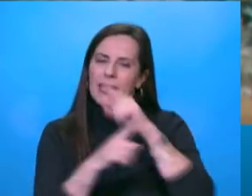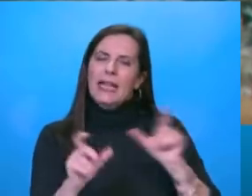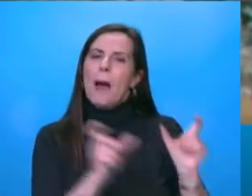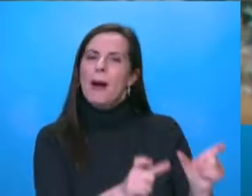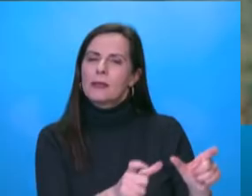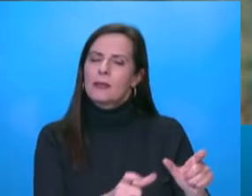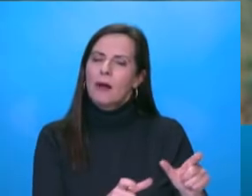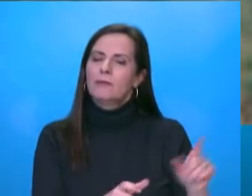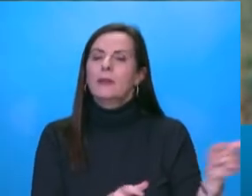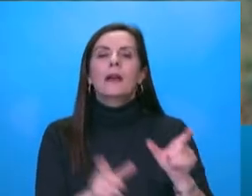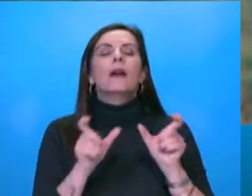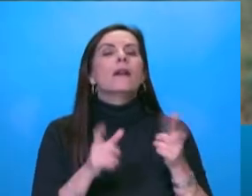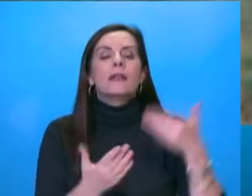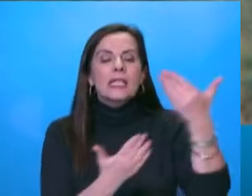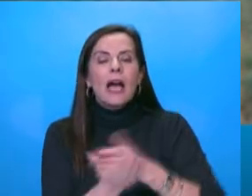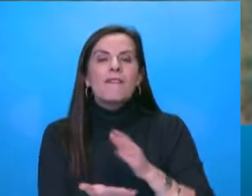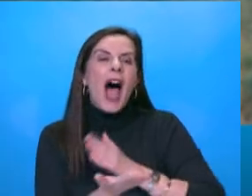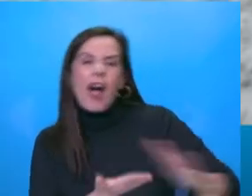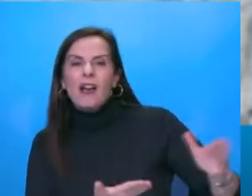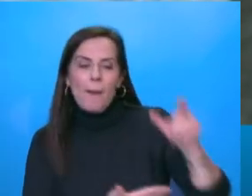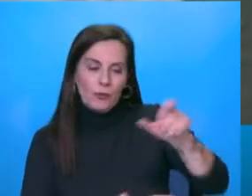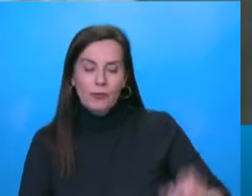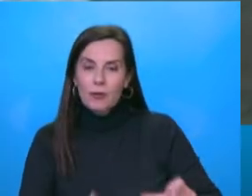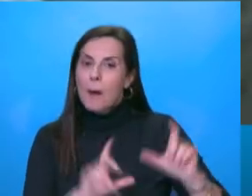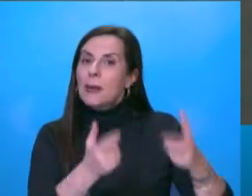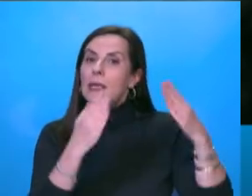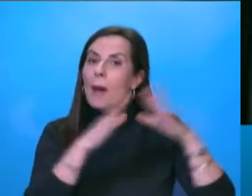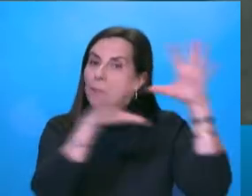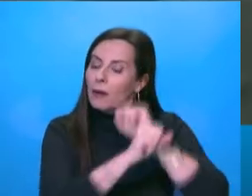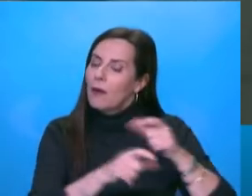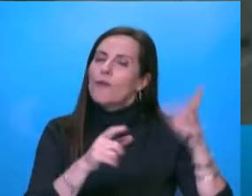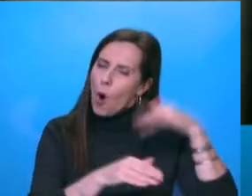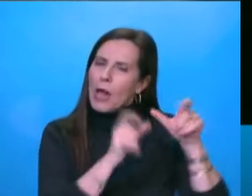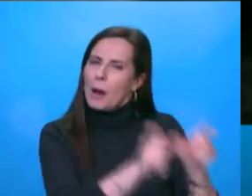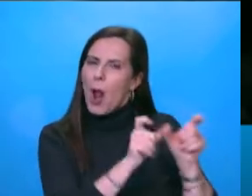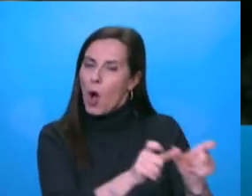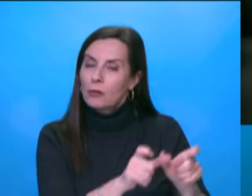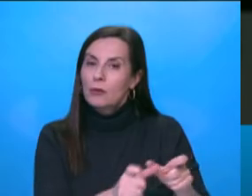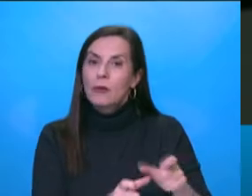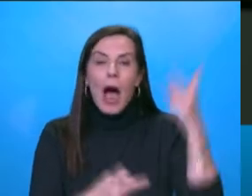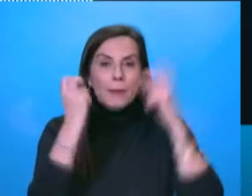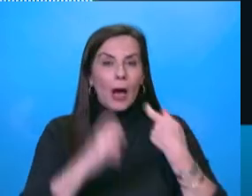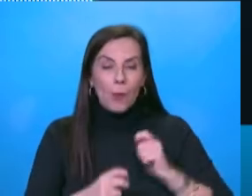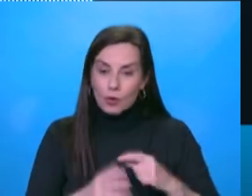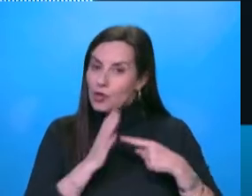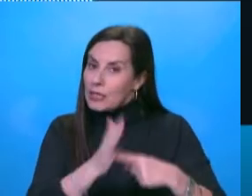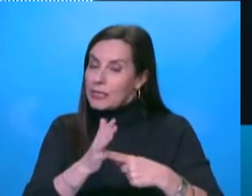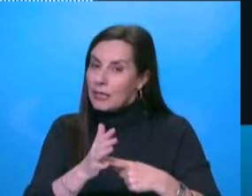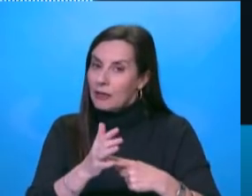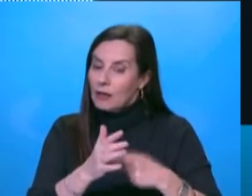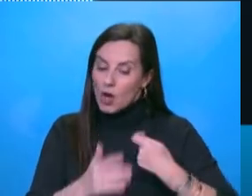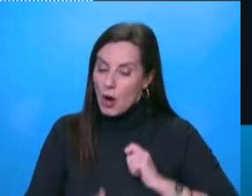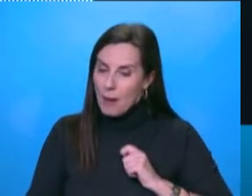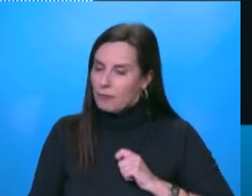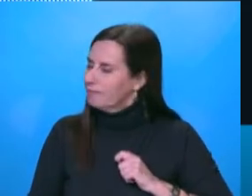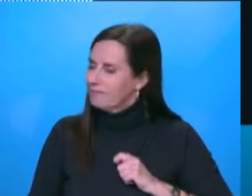בצו הרחקה מיהודה ושומרון, מעצר בית לילי והגבלות נוספות. המידע המודיעיני שהציג שבק לבנט לא השתנה